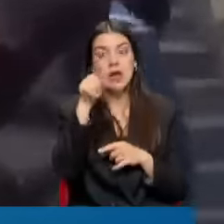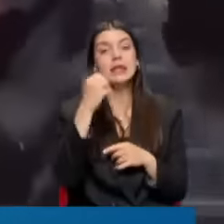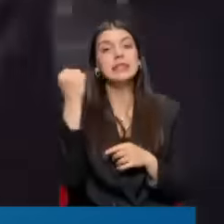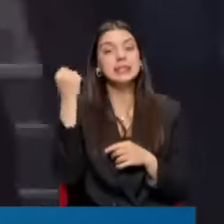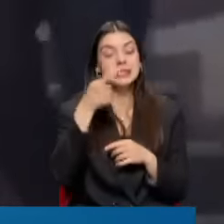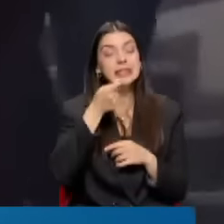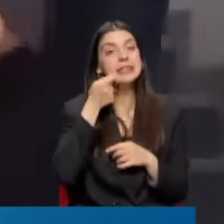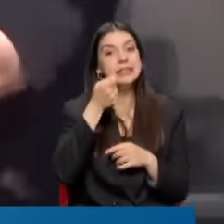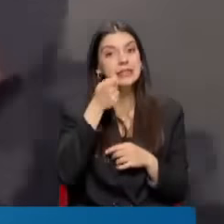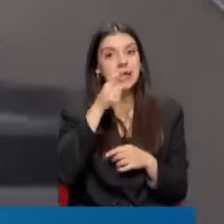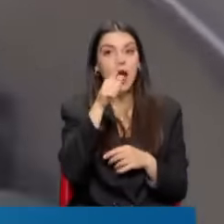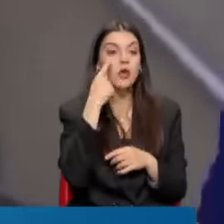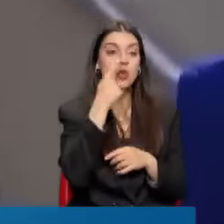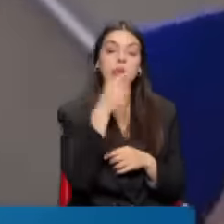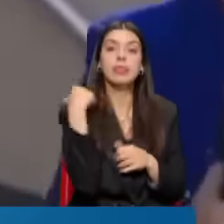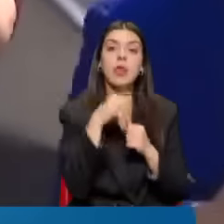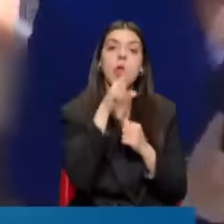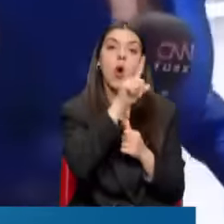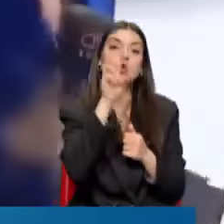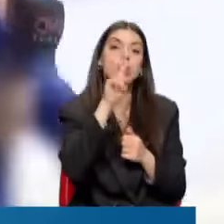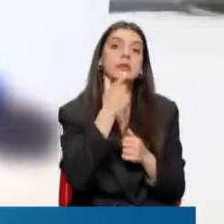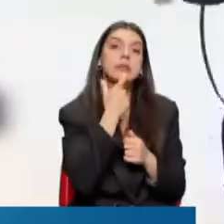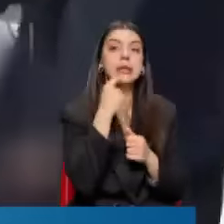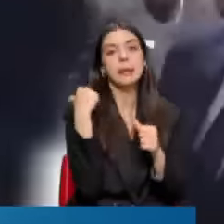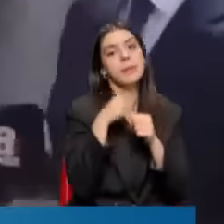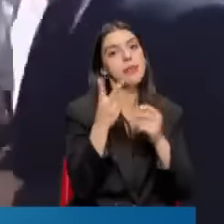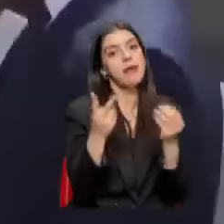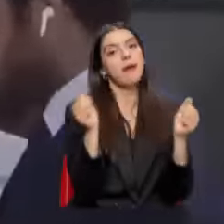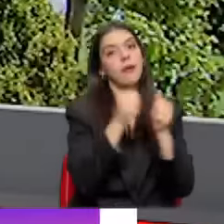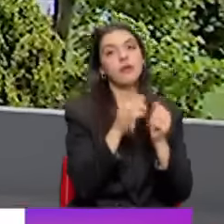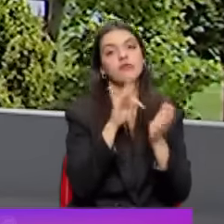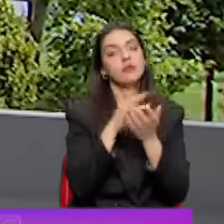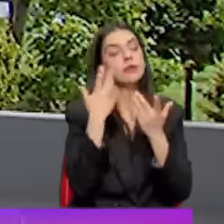yağma suçundan da 13 yıl hapis cezasına çarptırdı